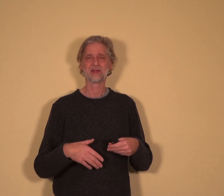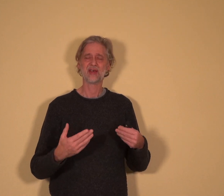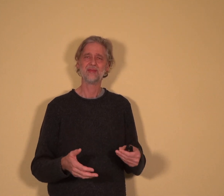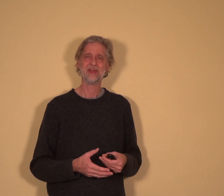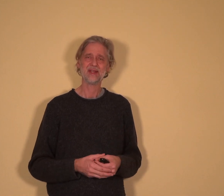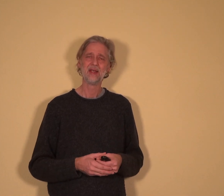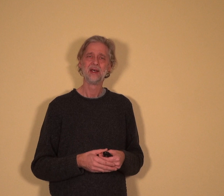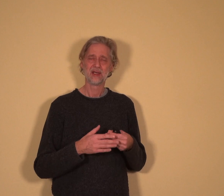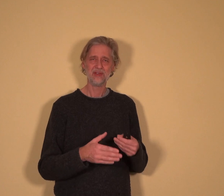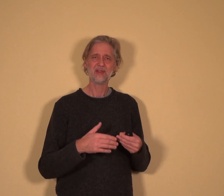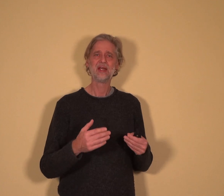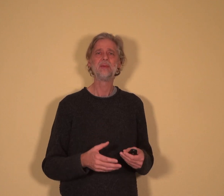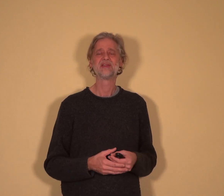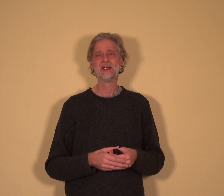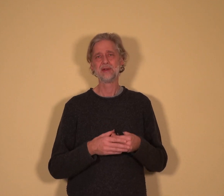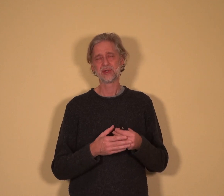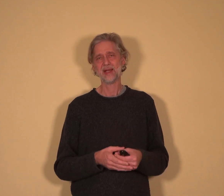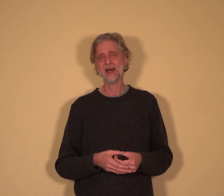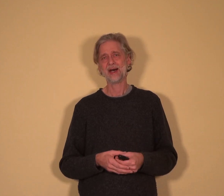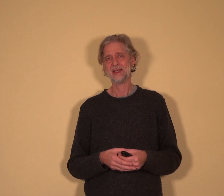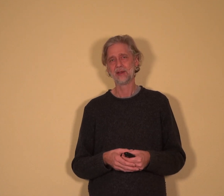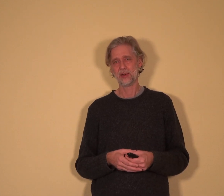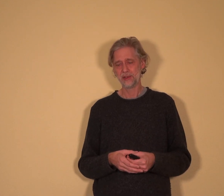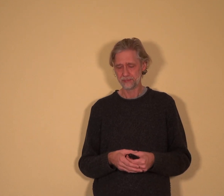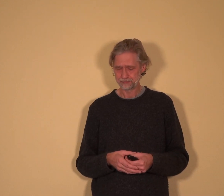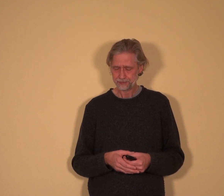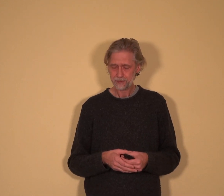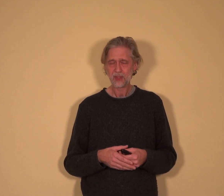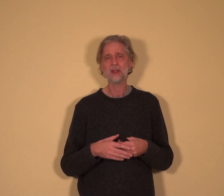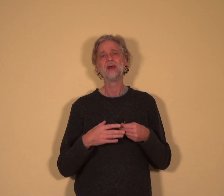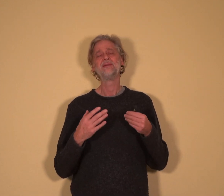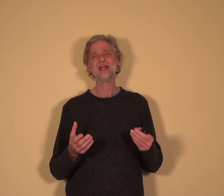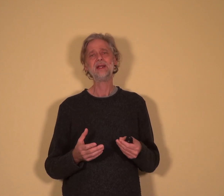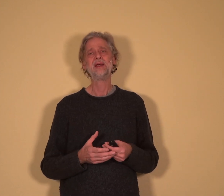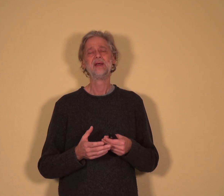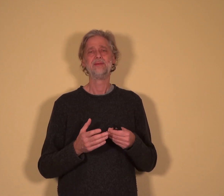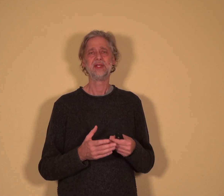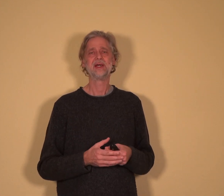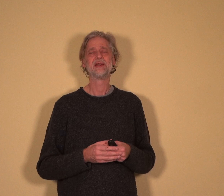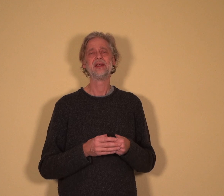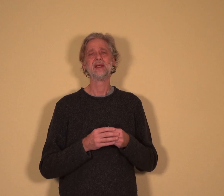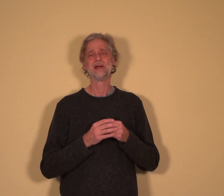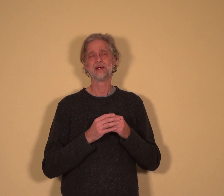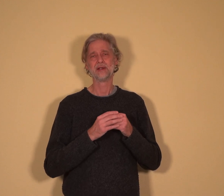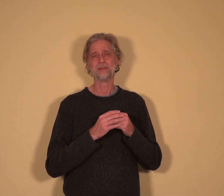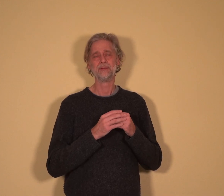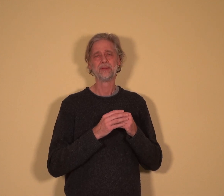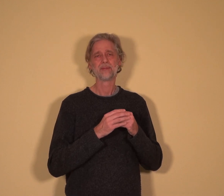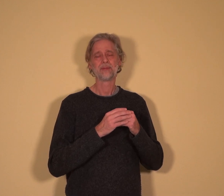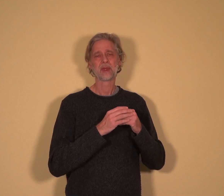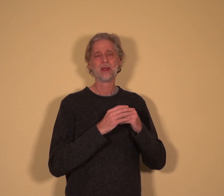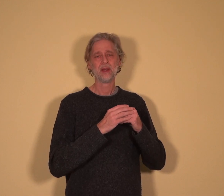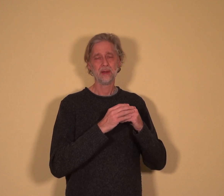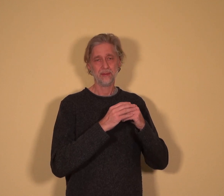wird. Das heißt, wir werden gewisse Klimaziele nur dann erreichen können, wenn wir